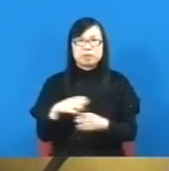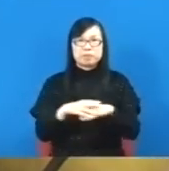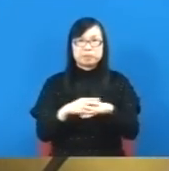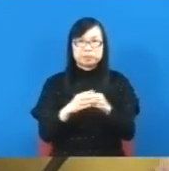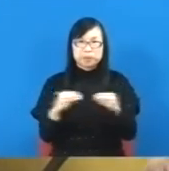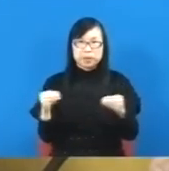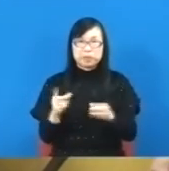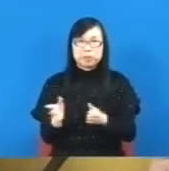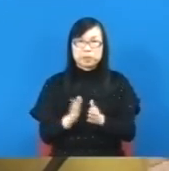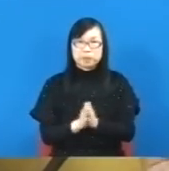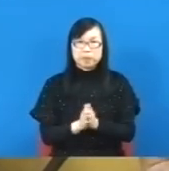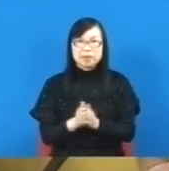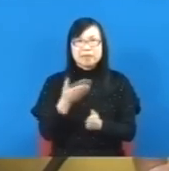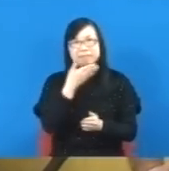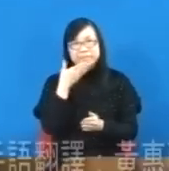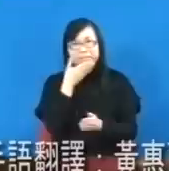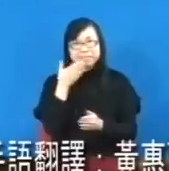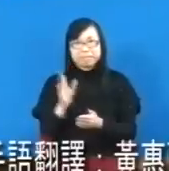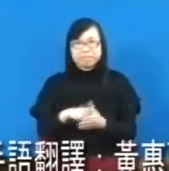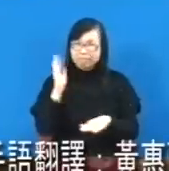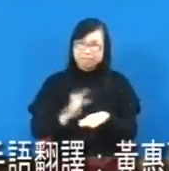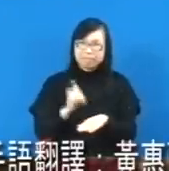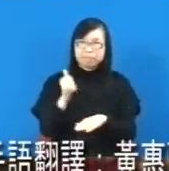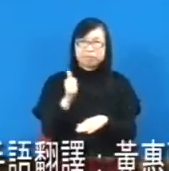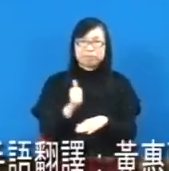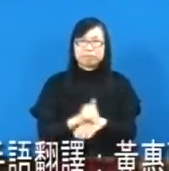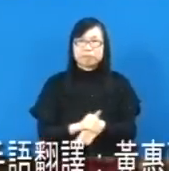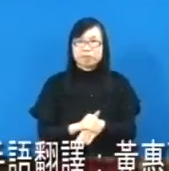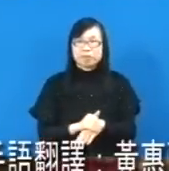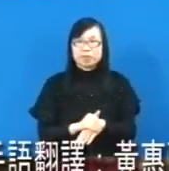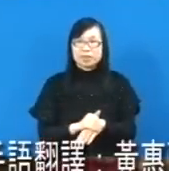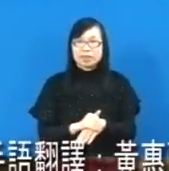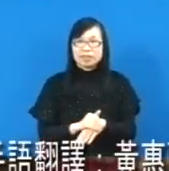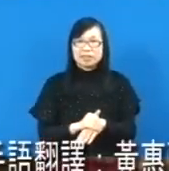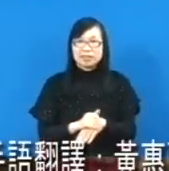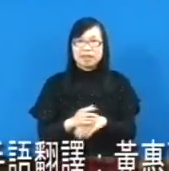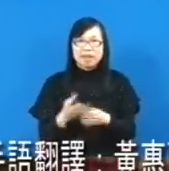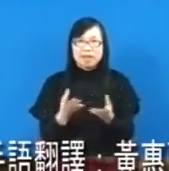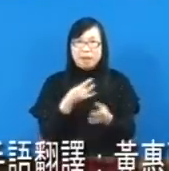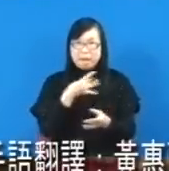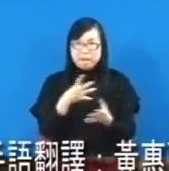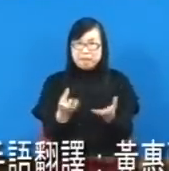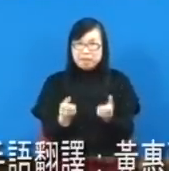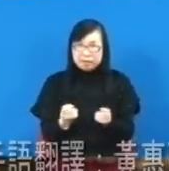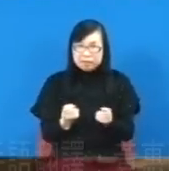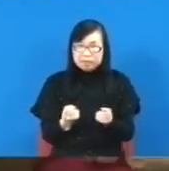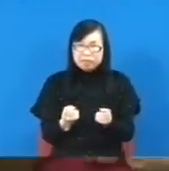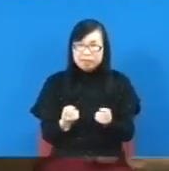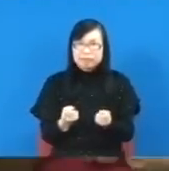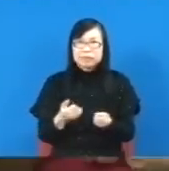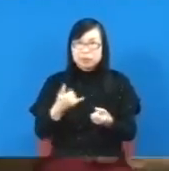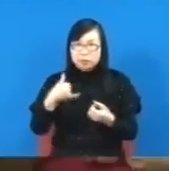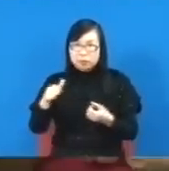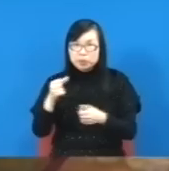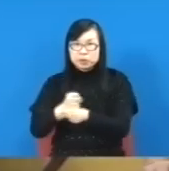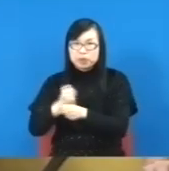单。咁啊，呢位年青人咧，好犀利啊！呢个未毕业已经去做其